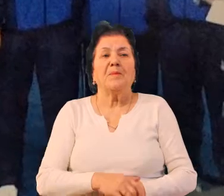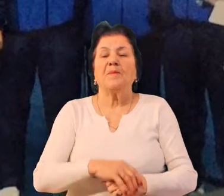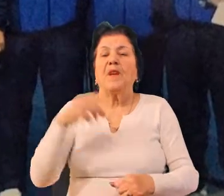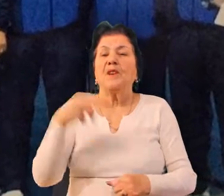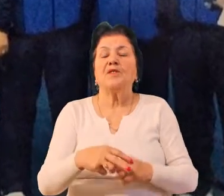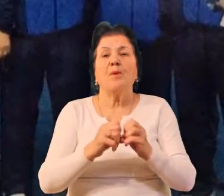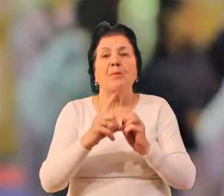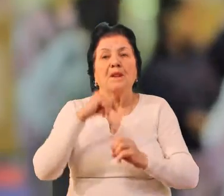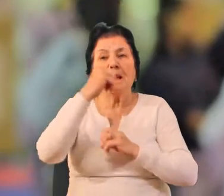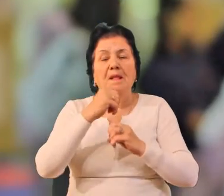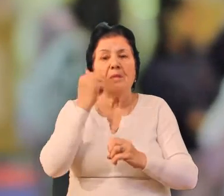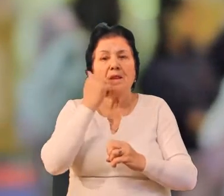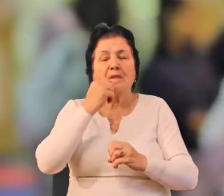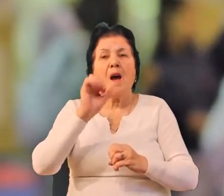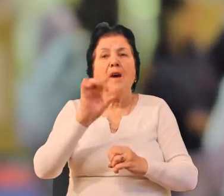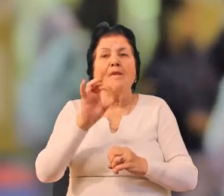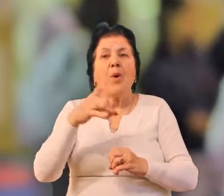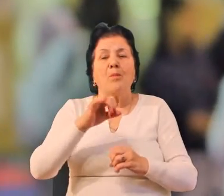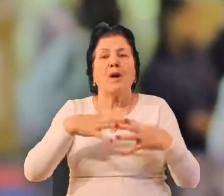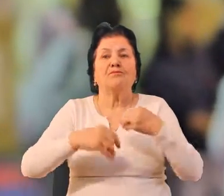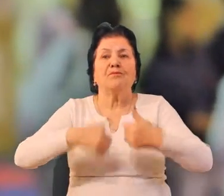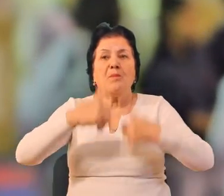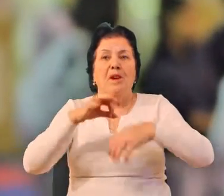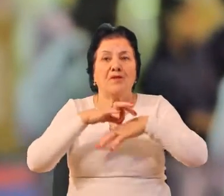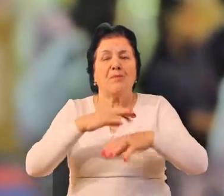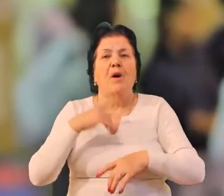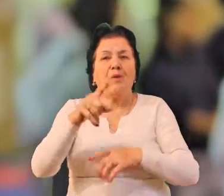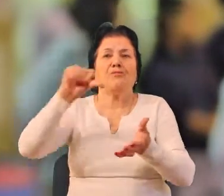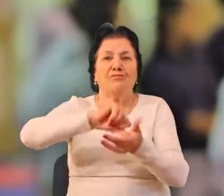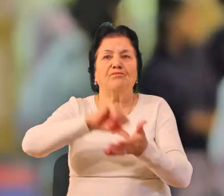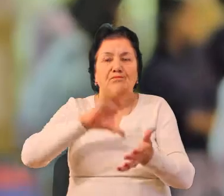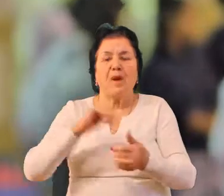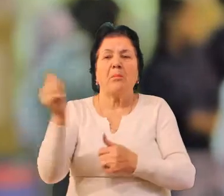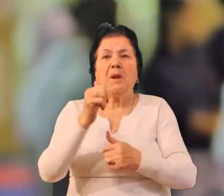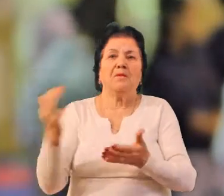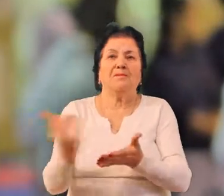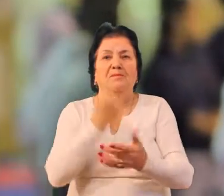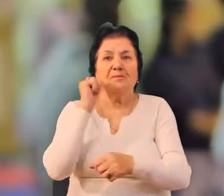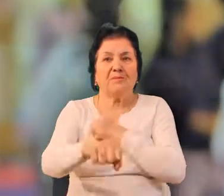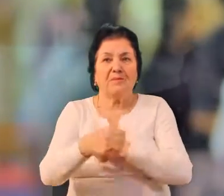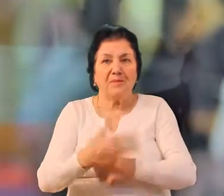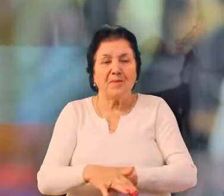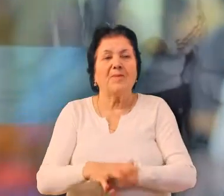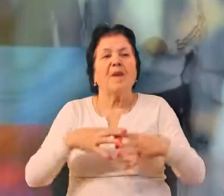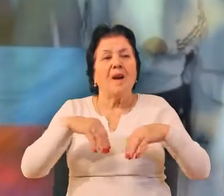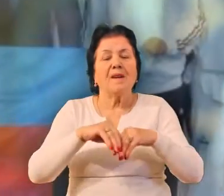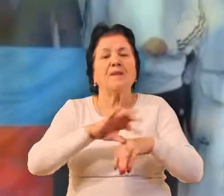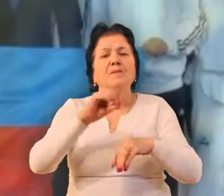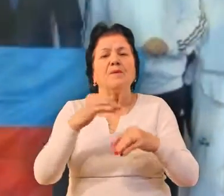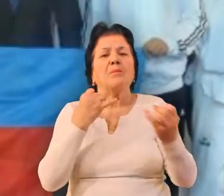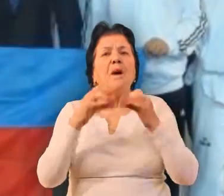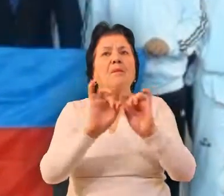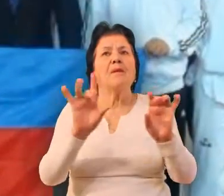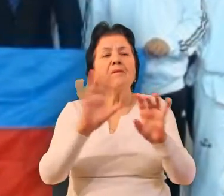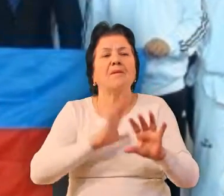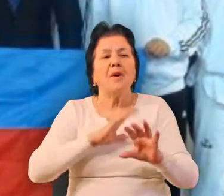2011-ci ildə Moskvada Avropa çempionatı keçirilirdi və mən orada iştirak elədim və birinciliyə əldə elədim. Həqiqətən də çox